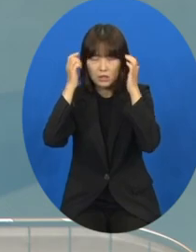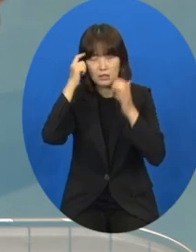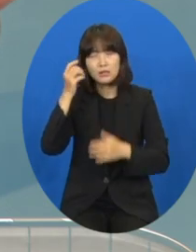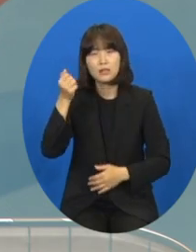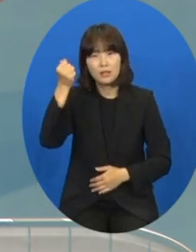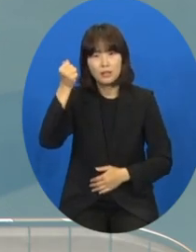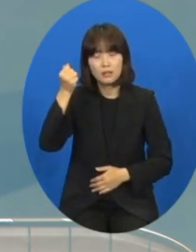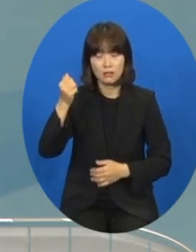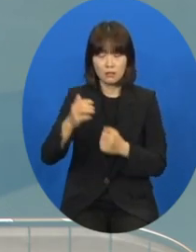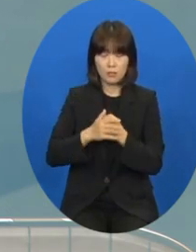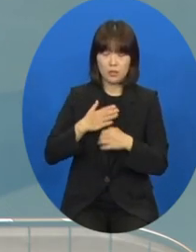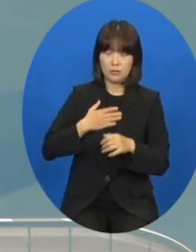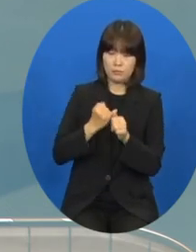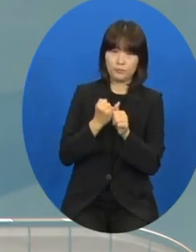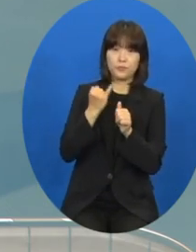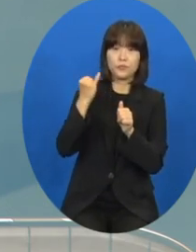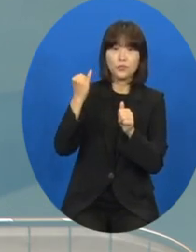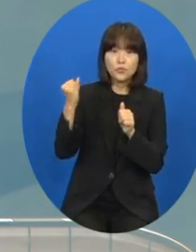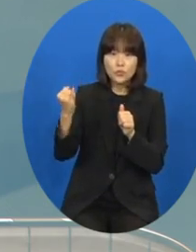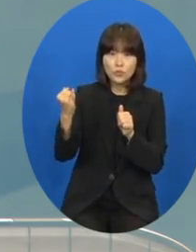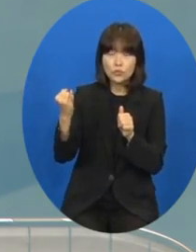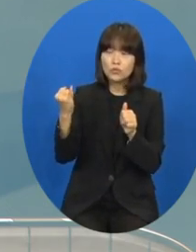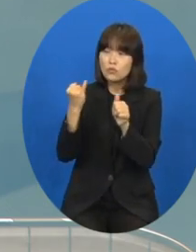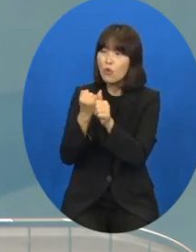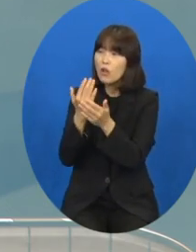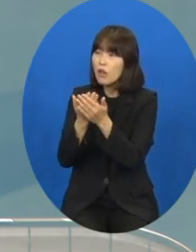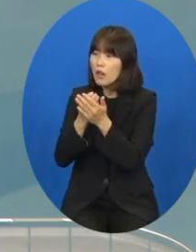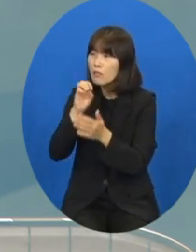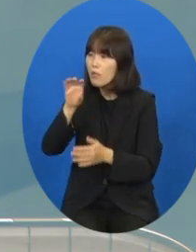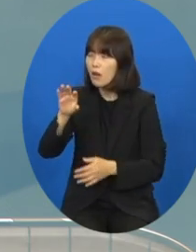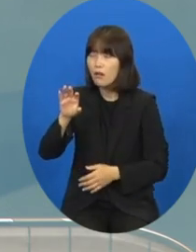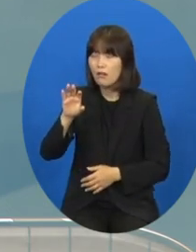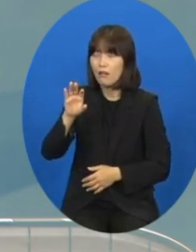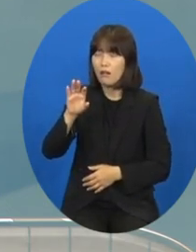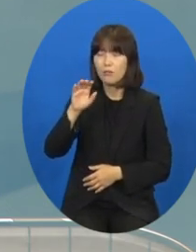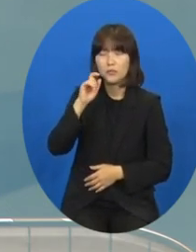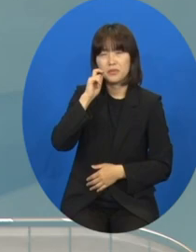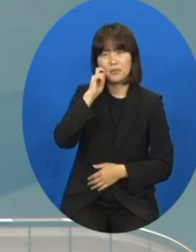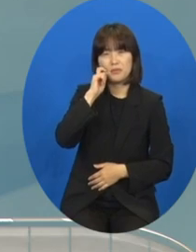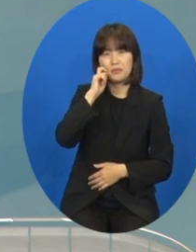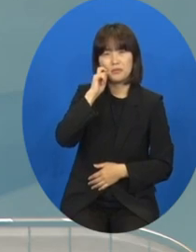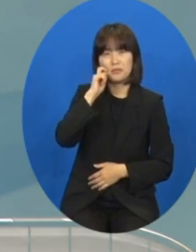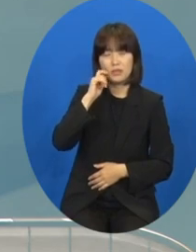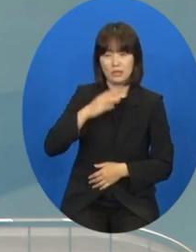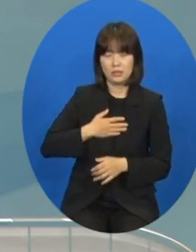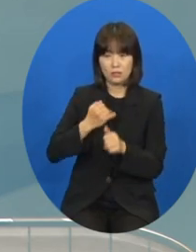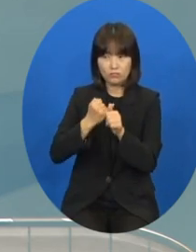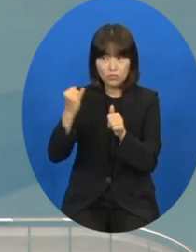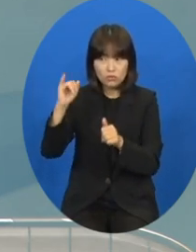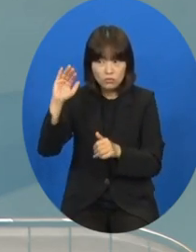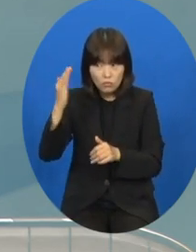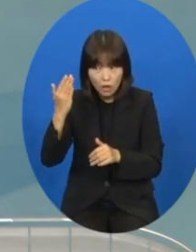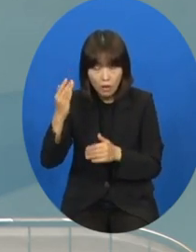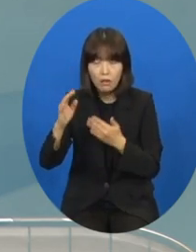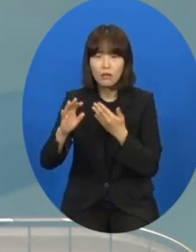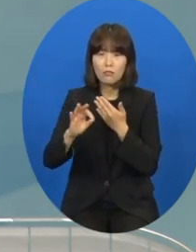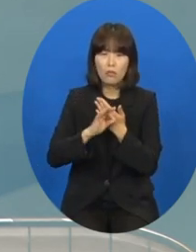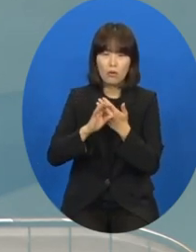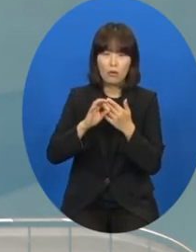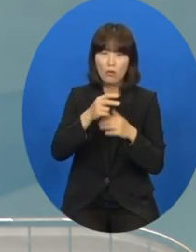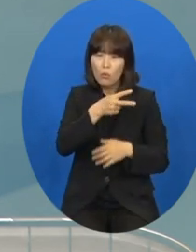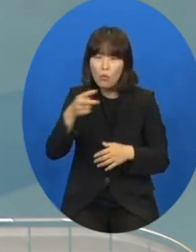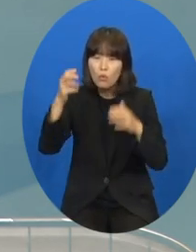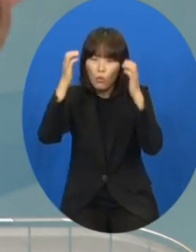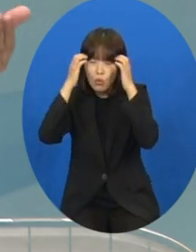제 아내에게 프로포즈를 못했어요. 제 아내가 되는 것은 고생하는